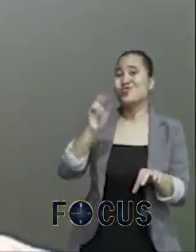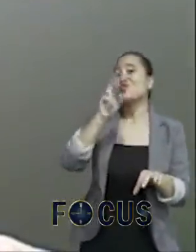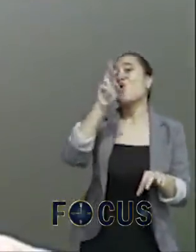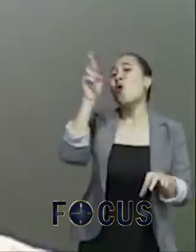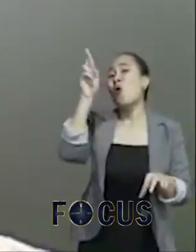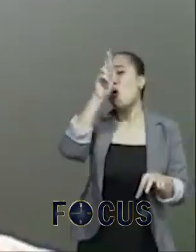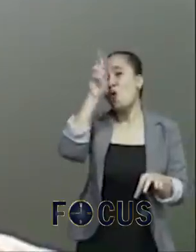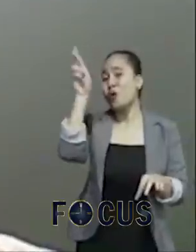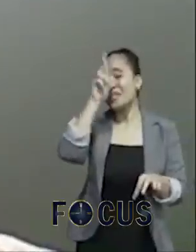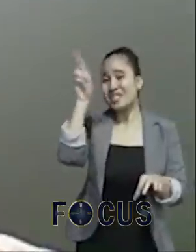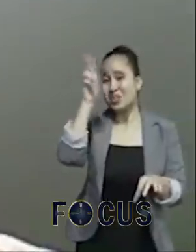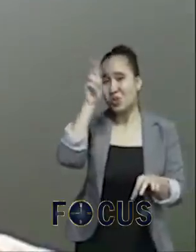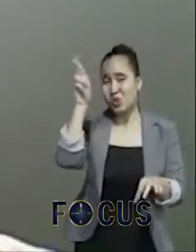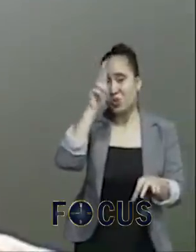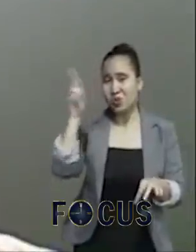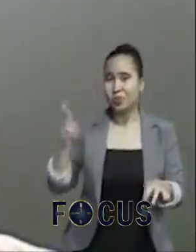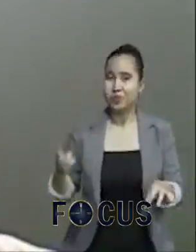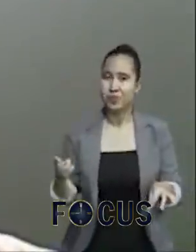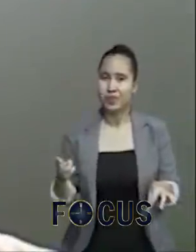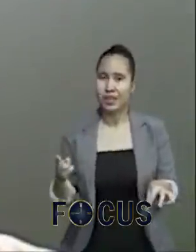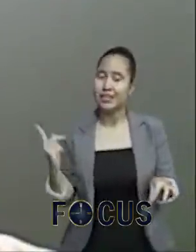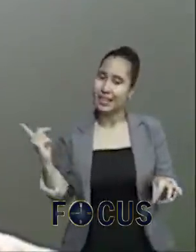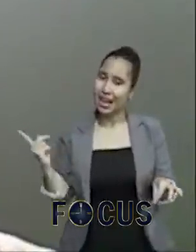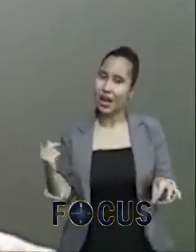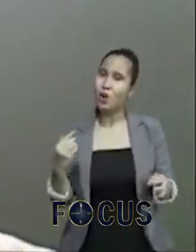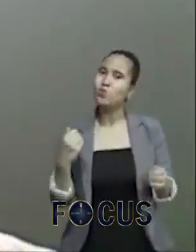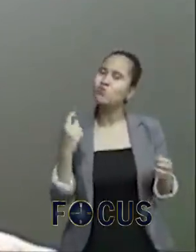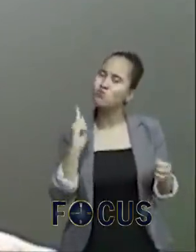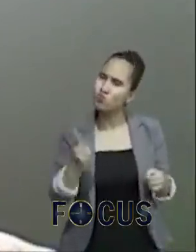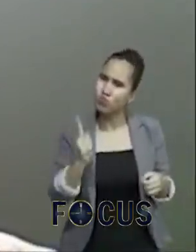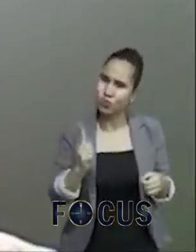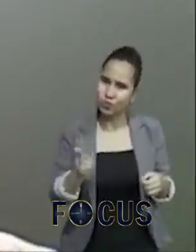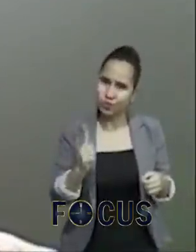risicogebied blijft. En daar zal nog steeds van kracht zijn dat